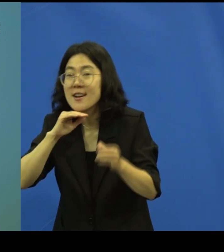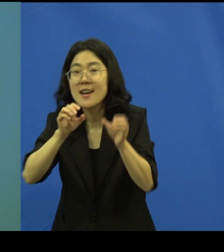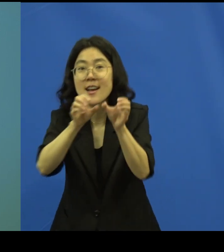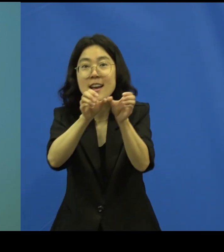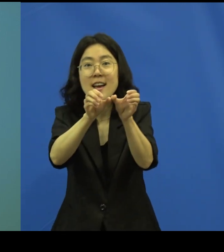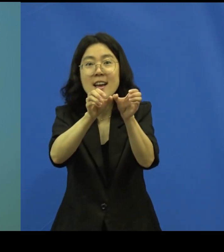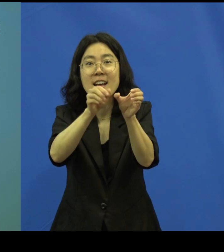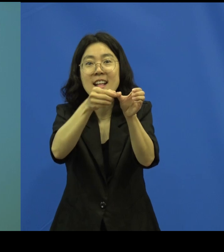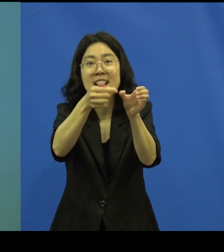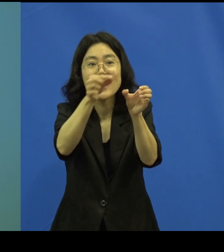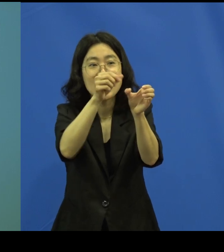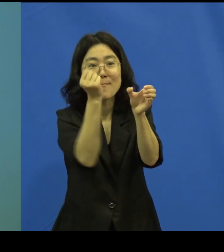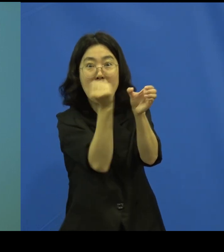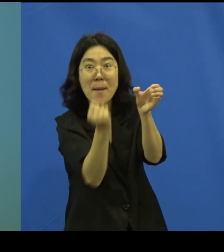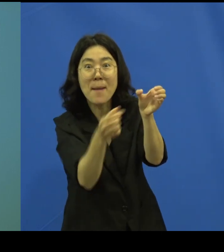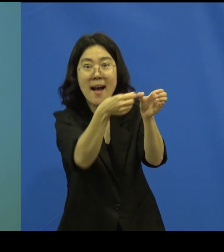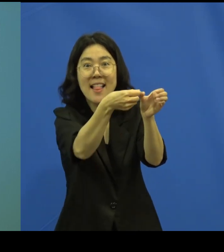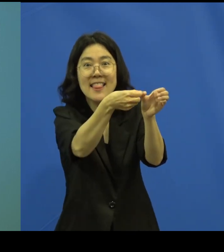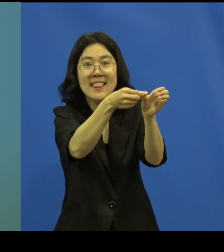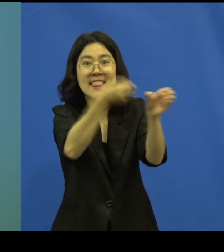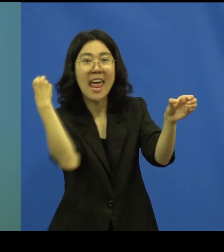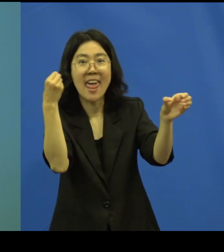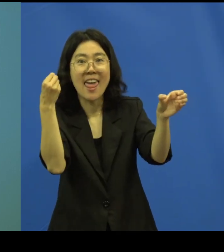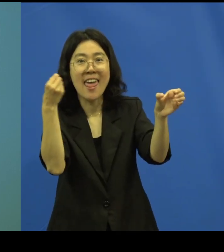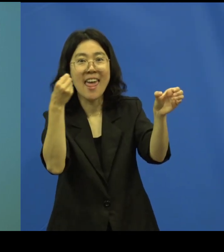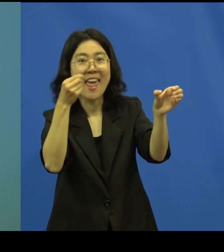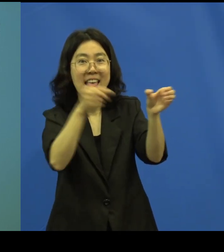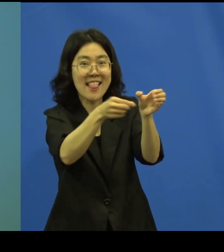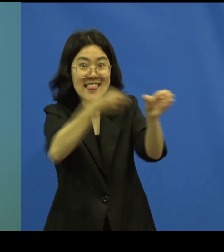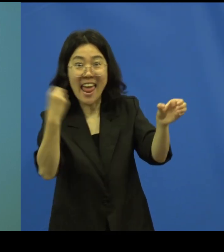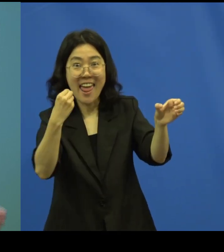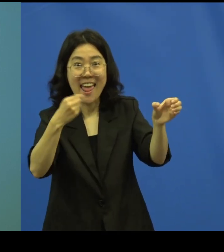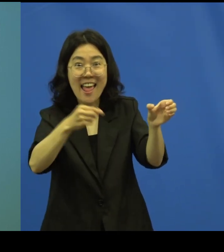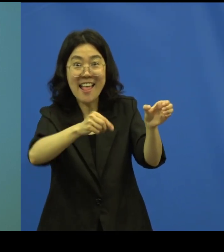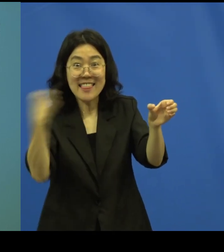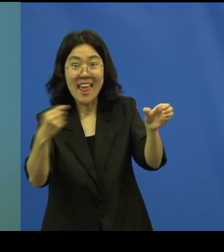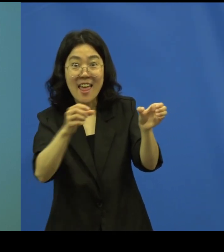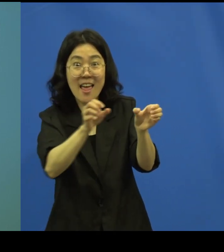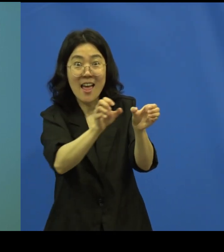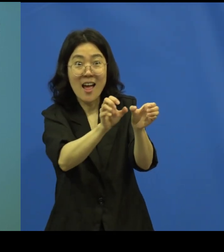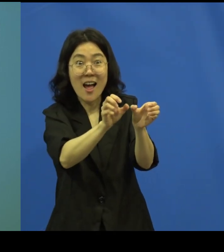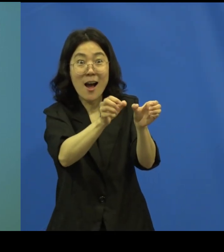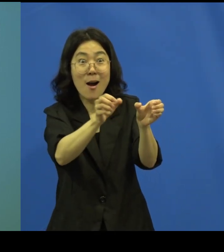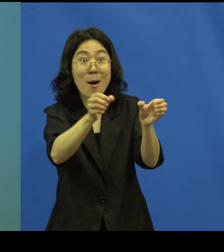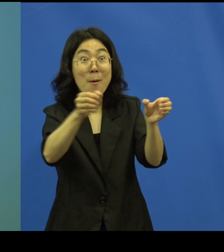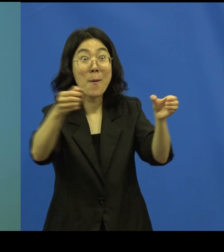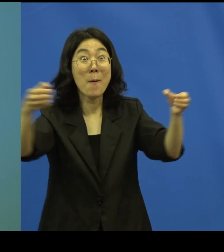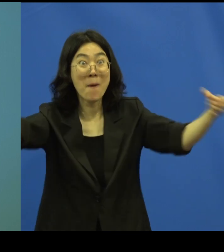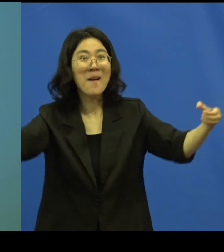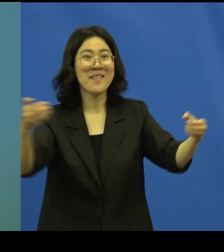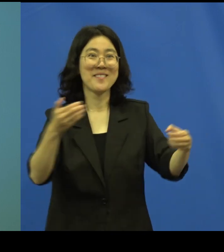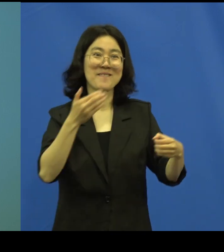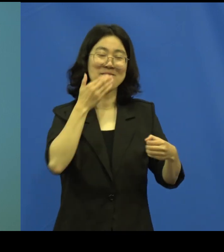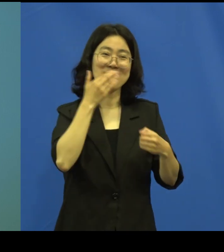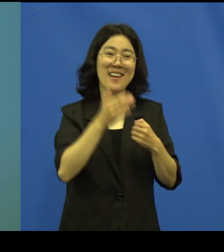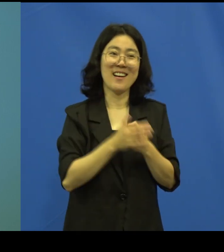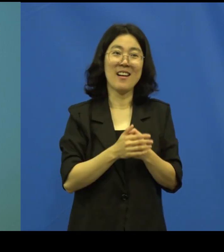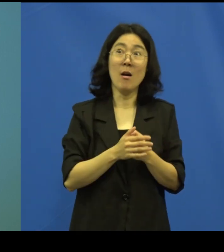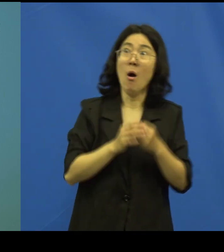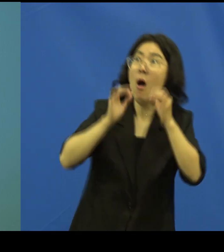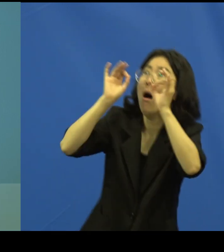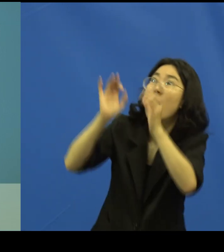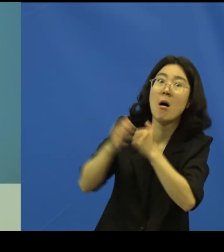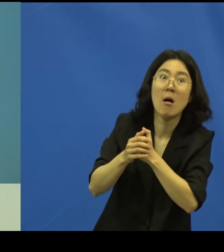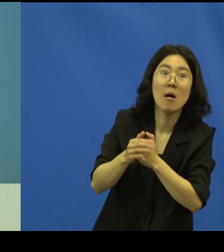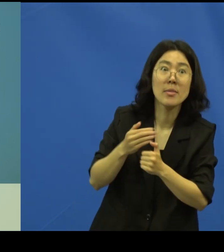보입니다. 자, 그리스도가 두루마리의 인을 떼자 놀라운 광경이 펼쳐지는데 요한이 본 게 6절에